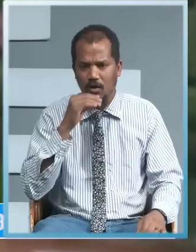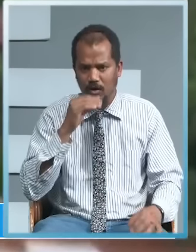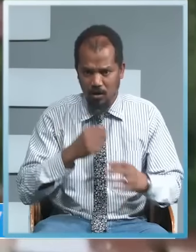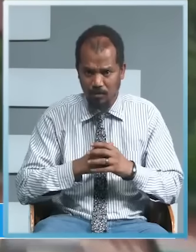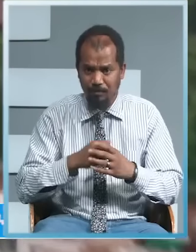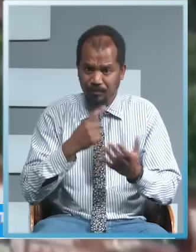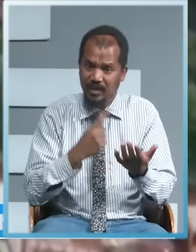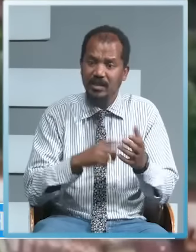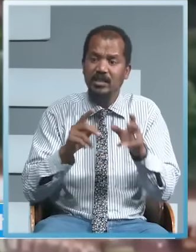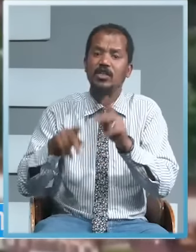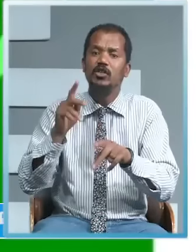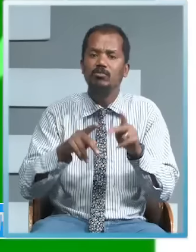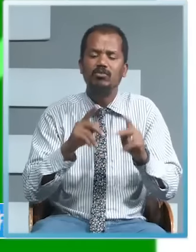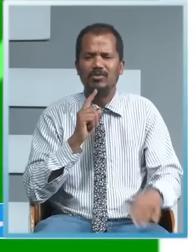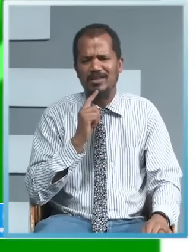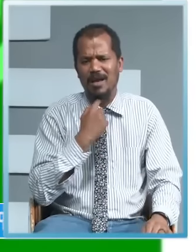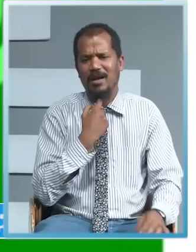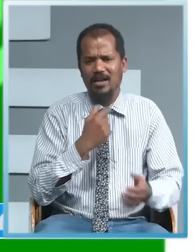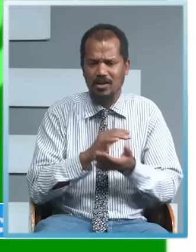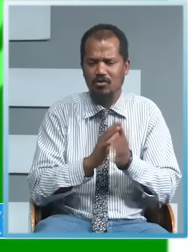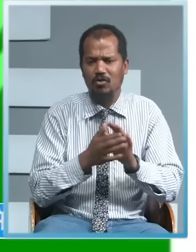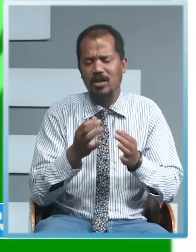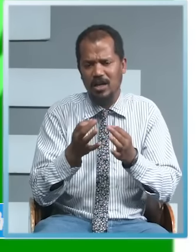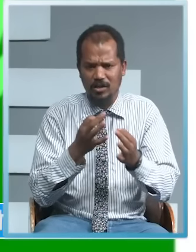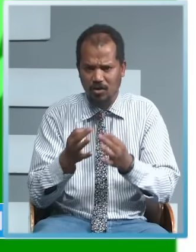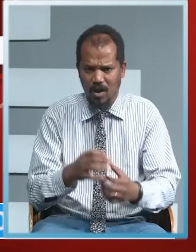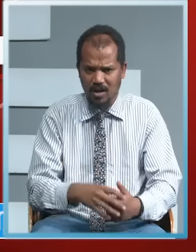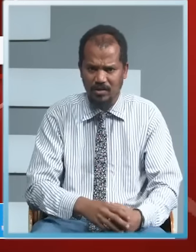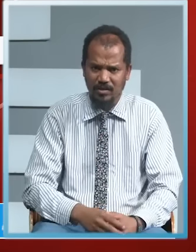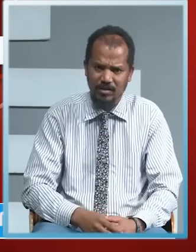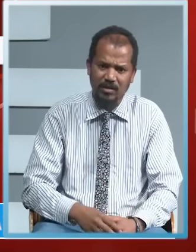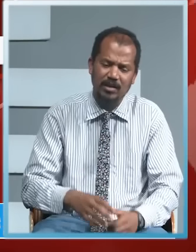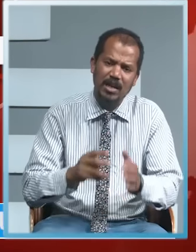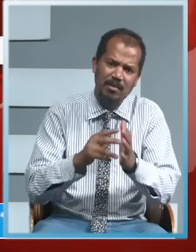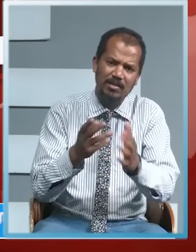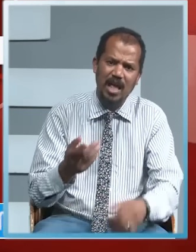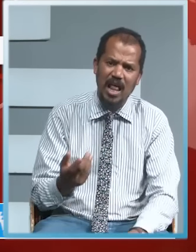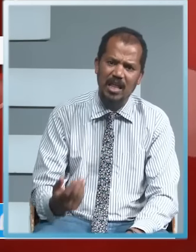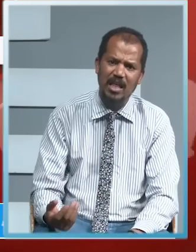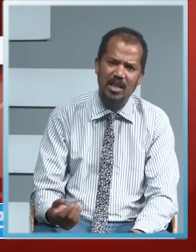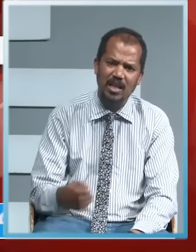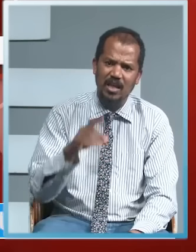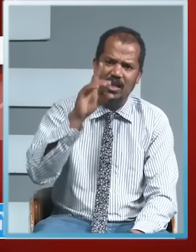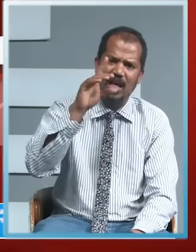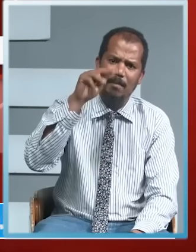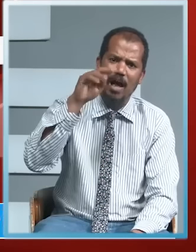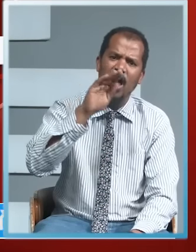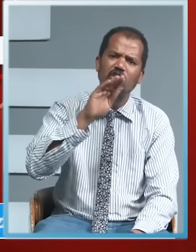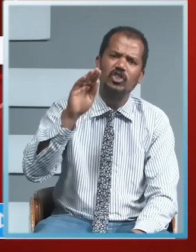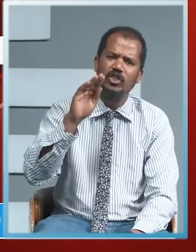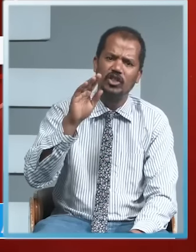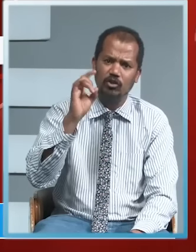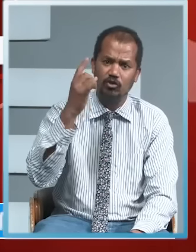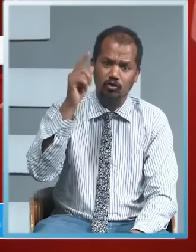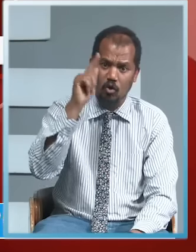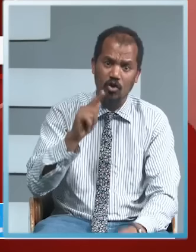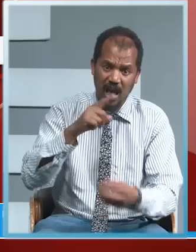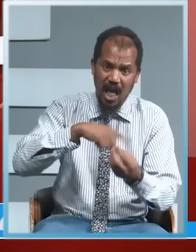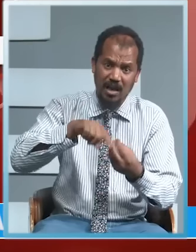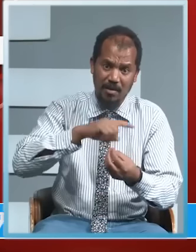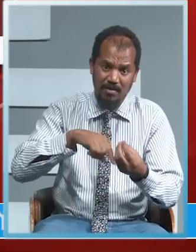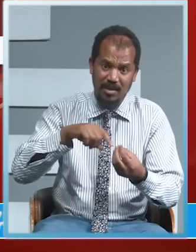ይናገራሉ። ይህም ህዝቡን እያማረረ እንደሆነ ነው የገለጹት። ለምሳሌ ከማሺ ዞን አሁን ከማሺ ዞን